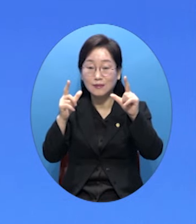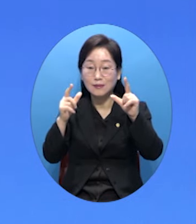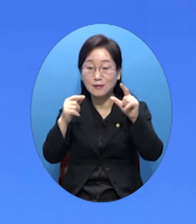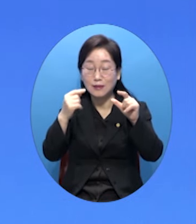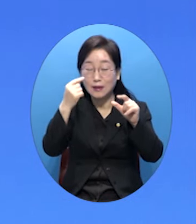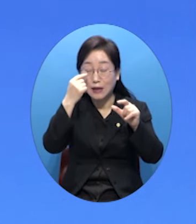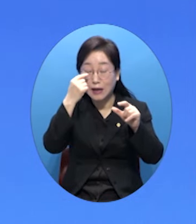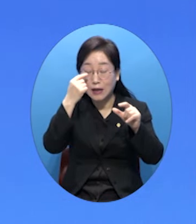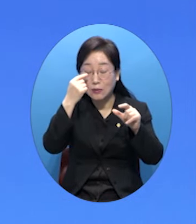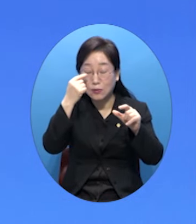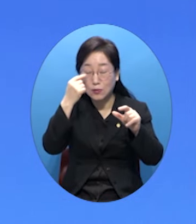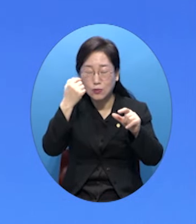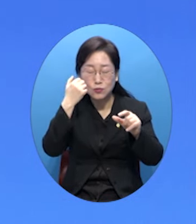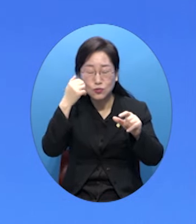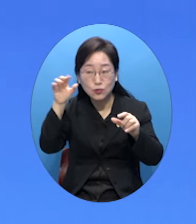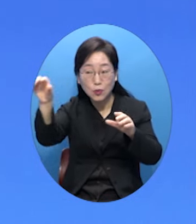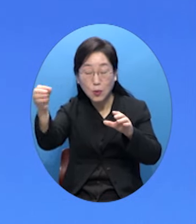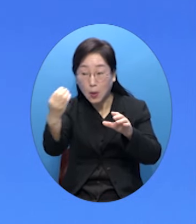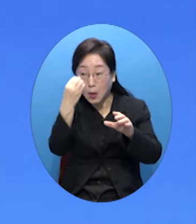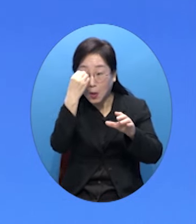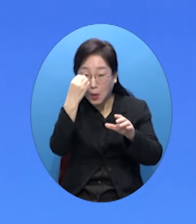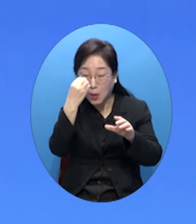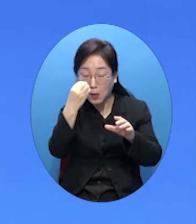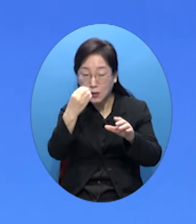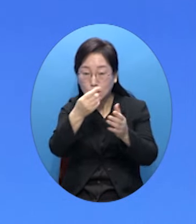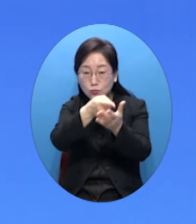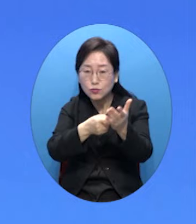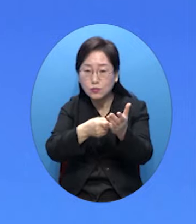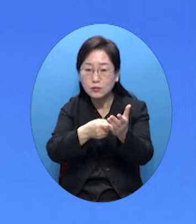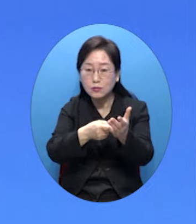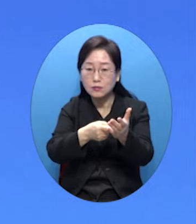안구이식 수술을 하는 특별한 그 외에는 거의